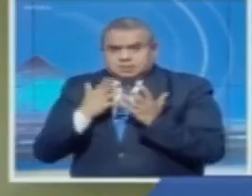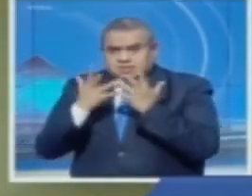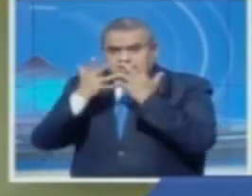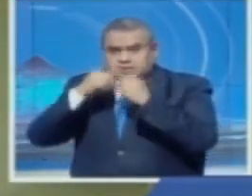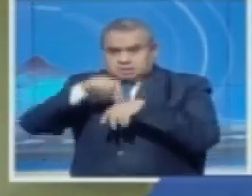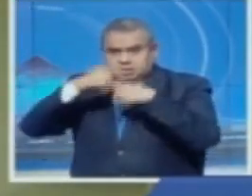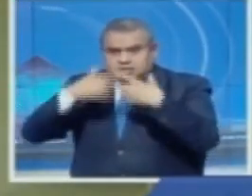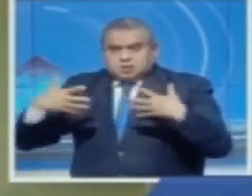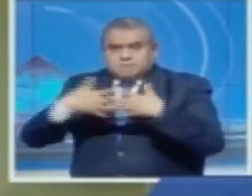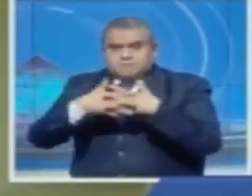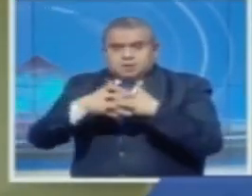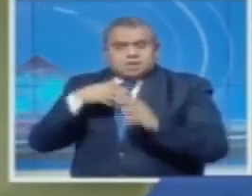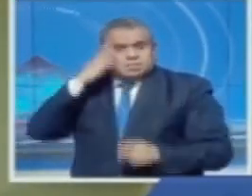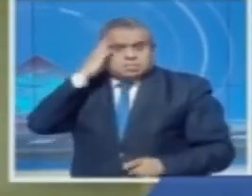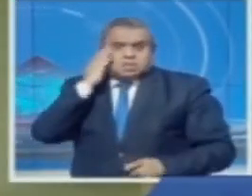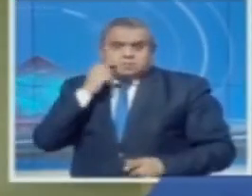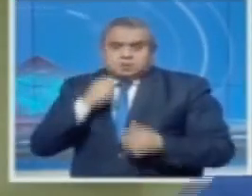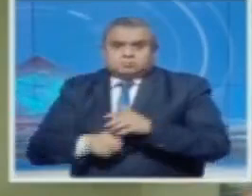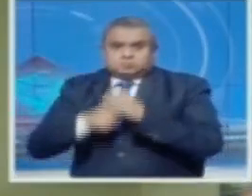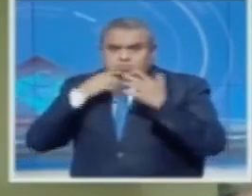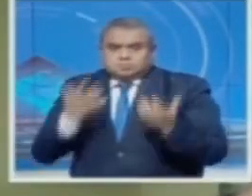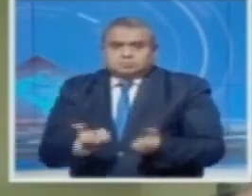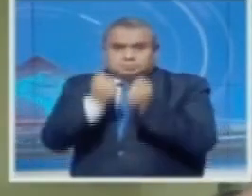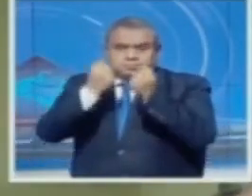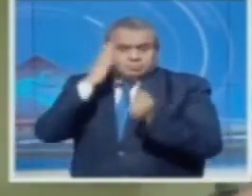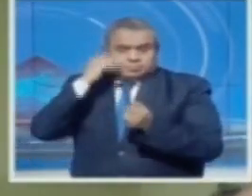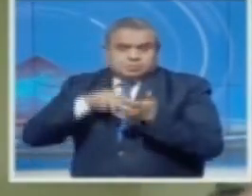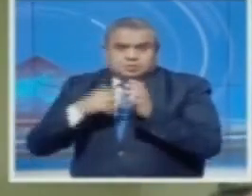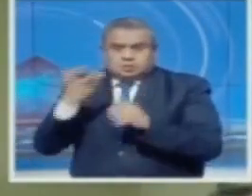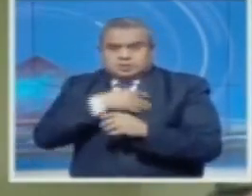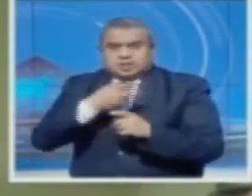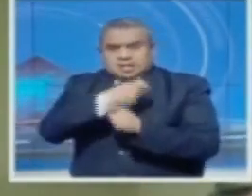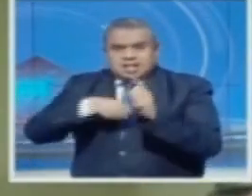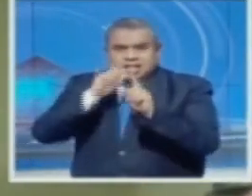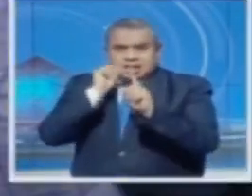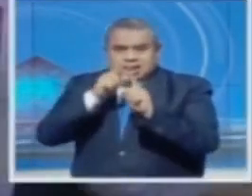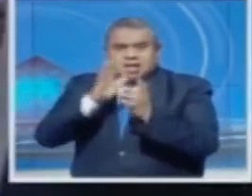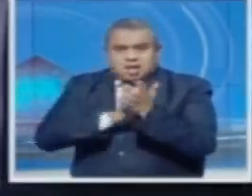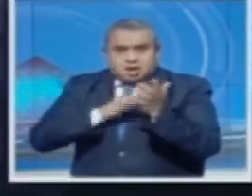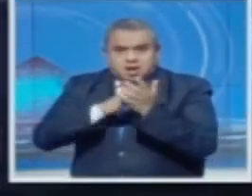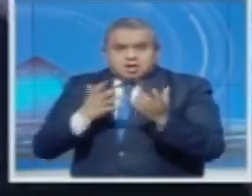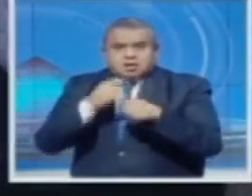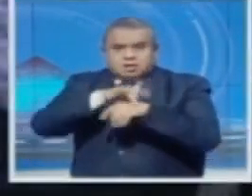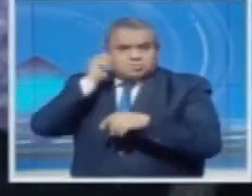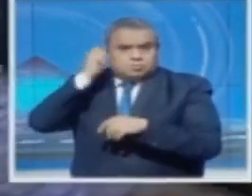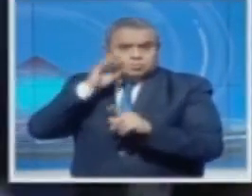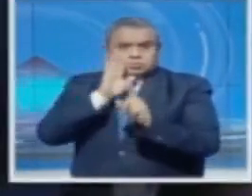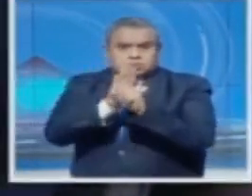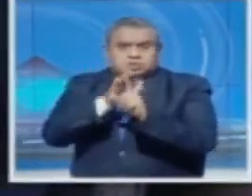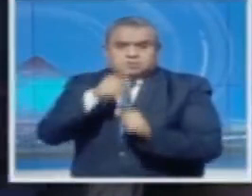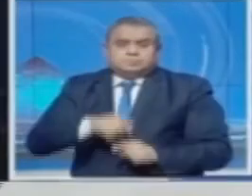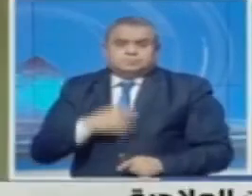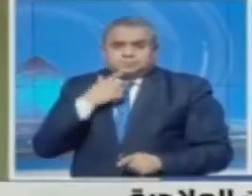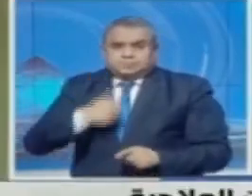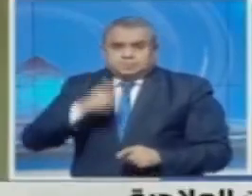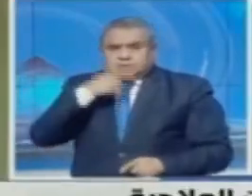والجهد المشترك، وده واضح جدا وملموس لجميع الحالات اللي موجودة بالمستشفيات. عندنا حوالي 12